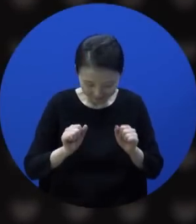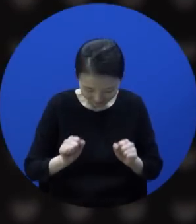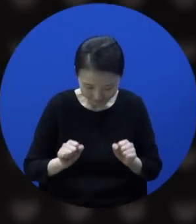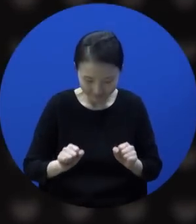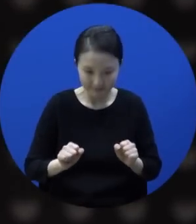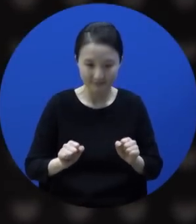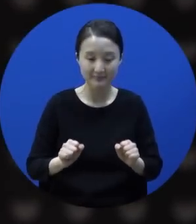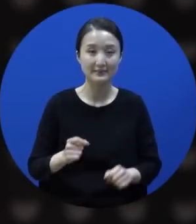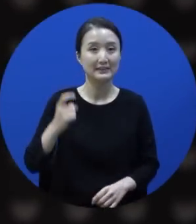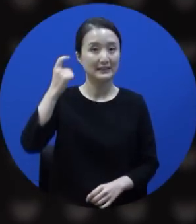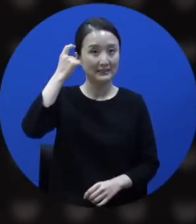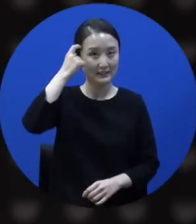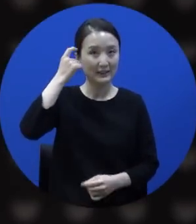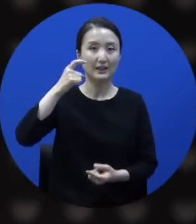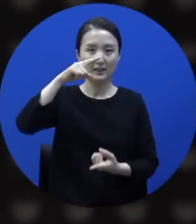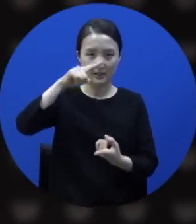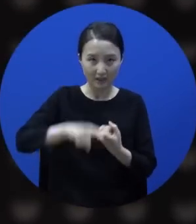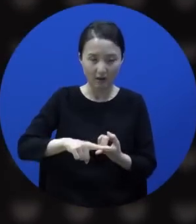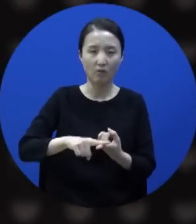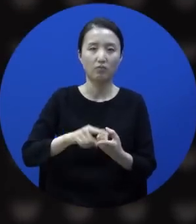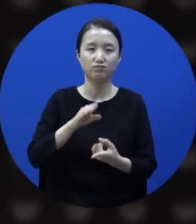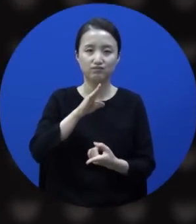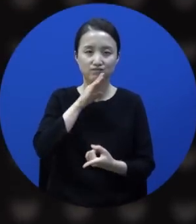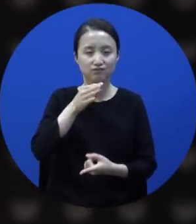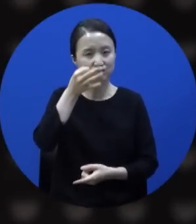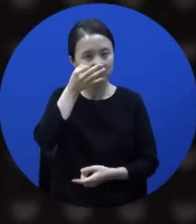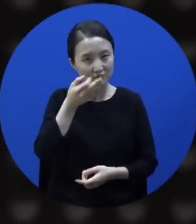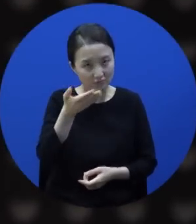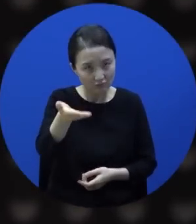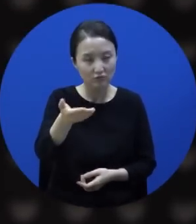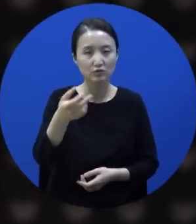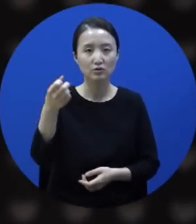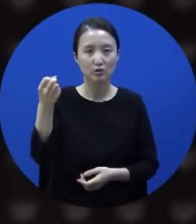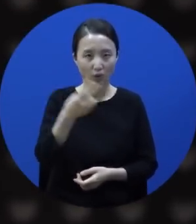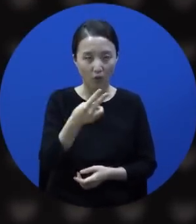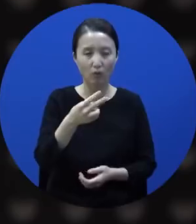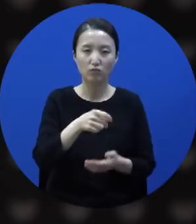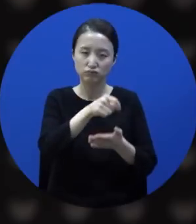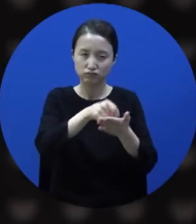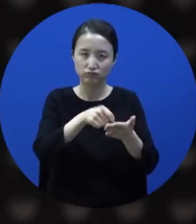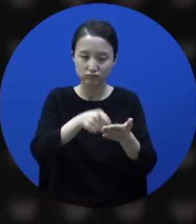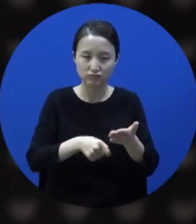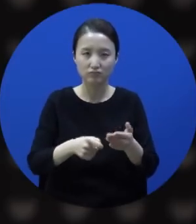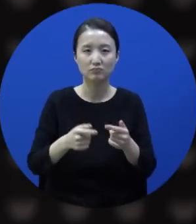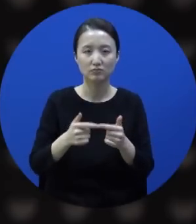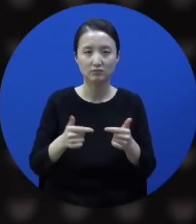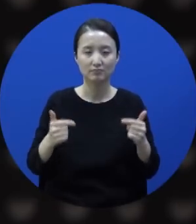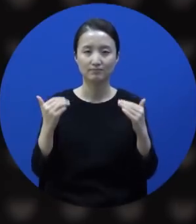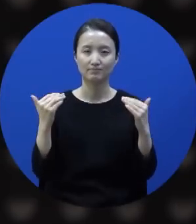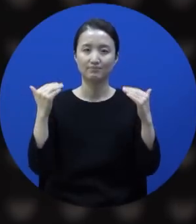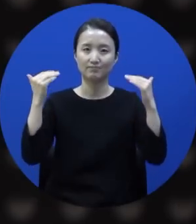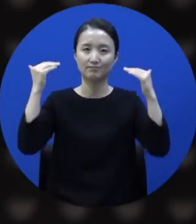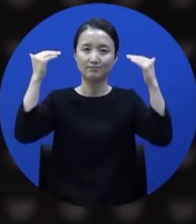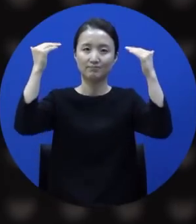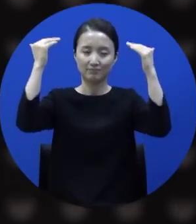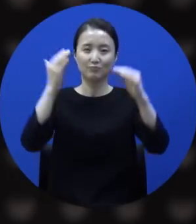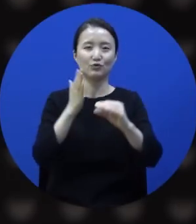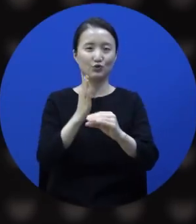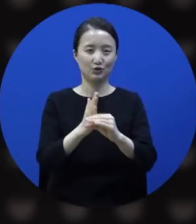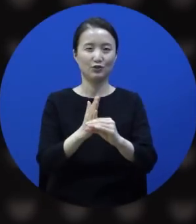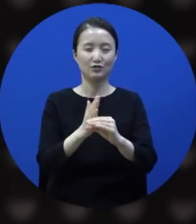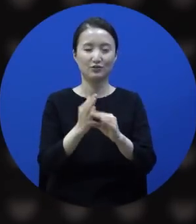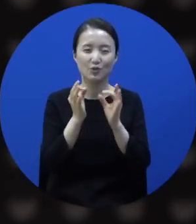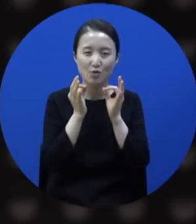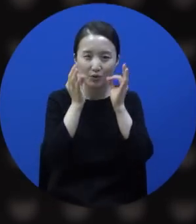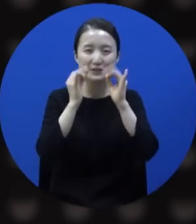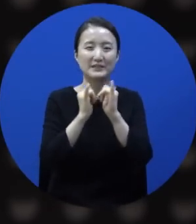생각한 것을 현실로 만들고 기록을 통해 성장하는 박세인입니다. 오늘은 제가 1인 미디어에서 온전한 나로 사는